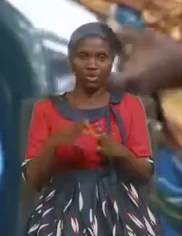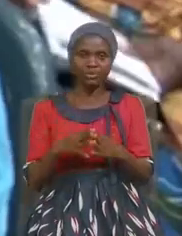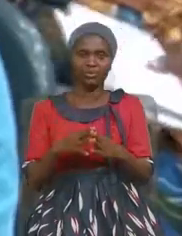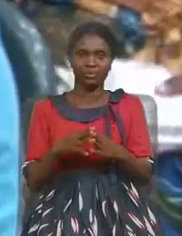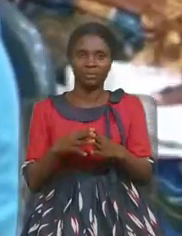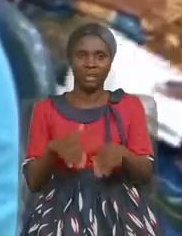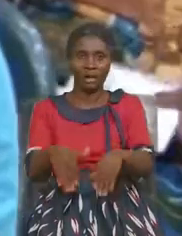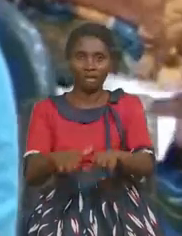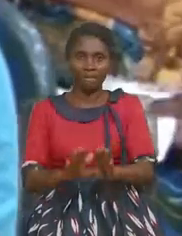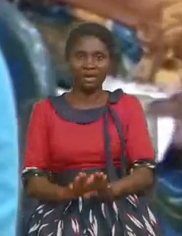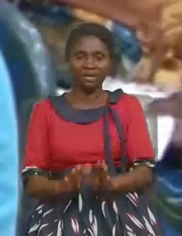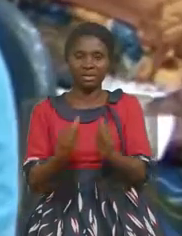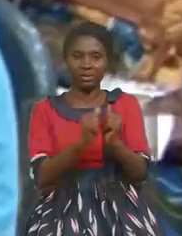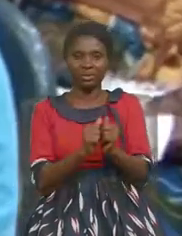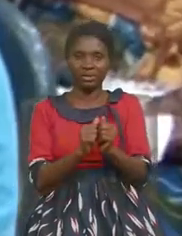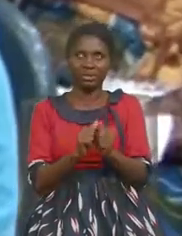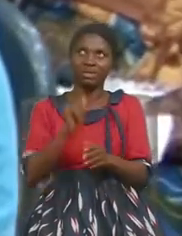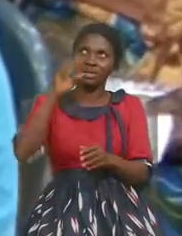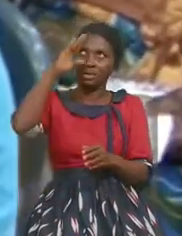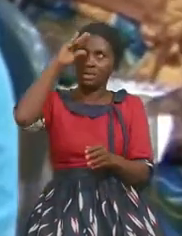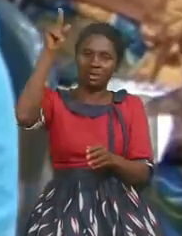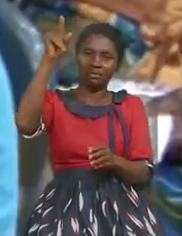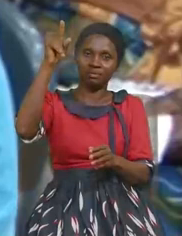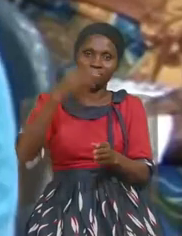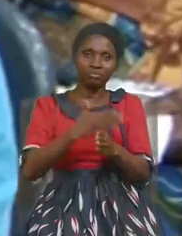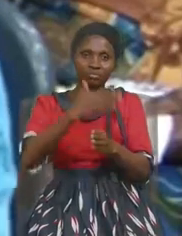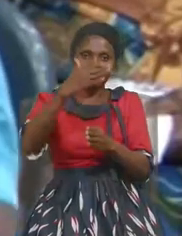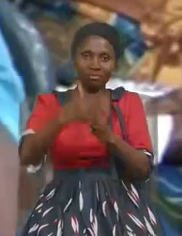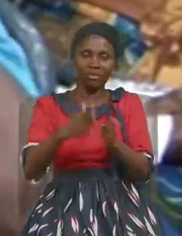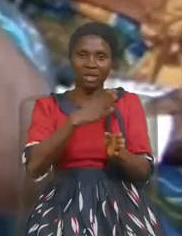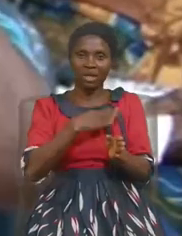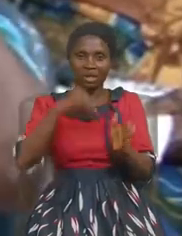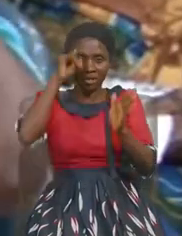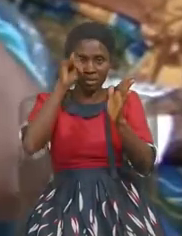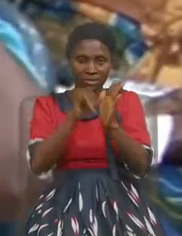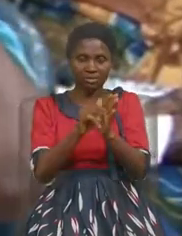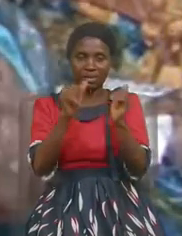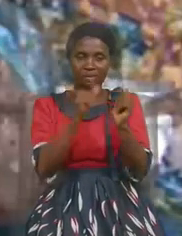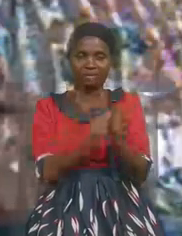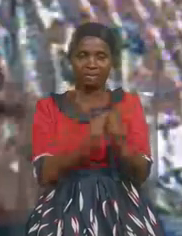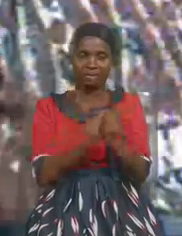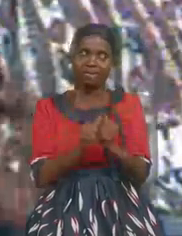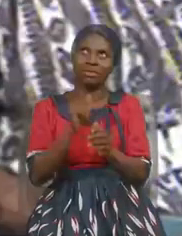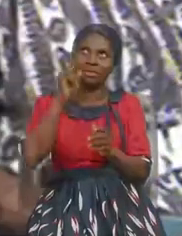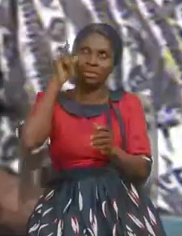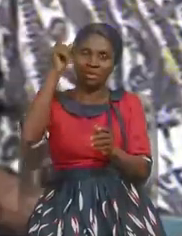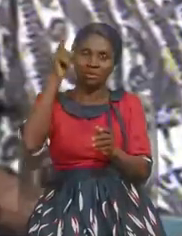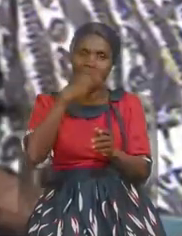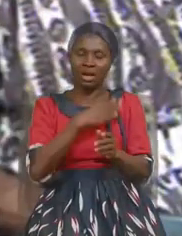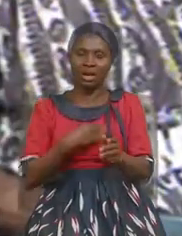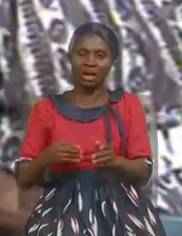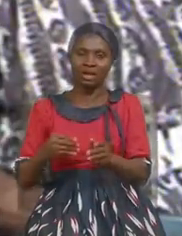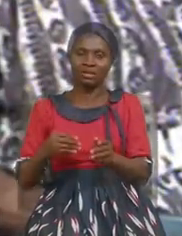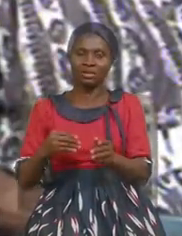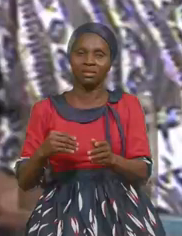enseveli avec lui, complètement identifié à lui, complètement associé à lui,